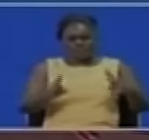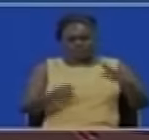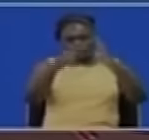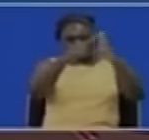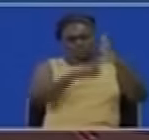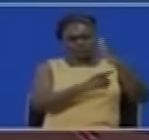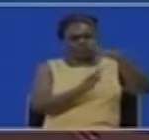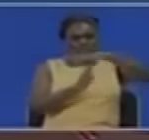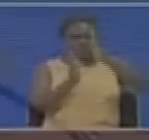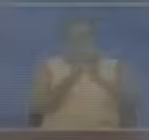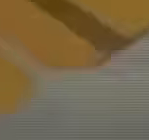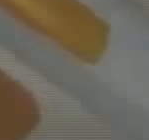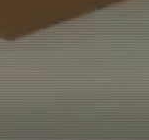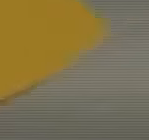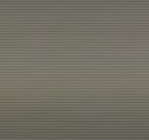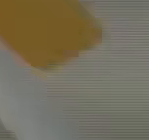vidokezo.